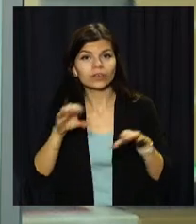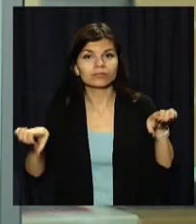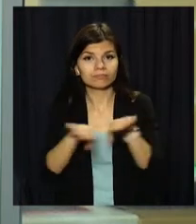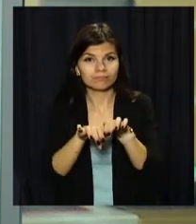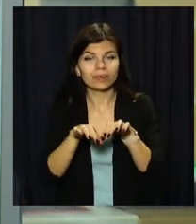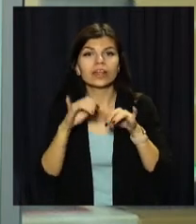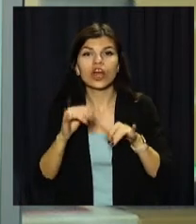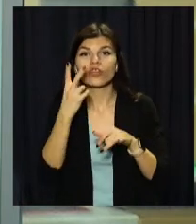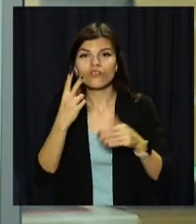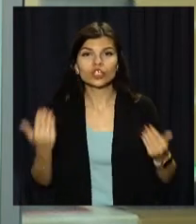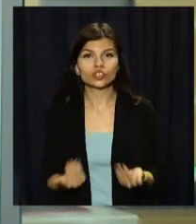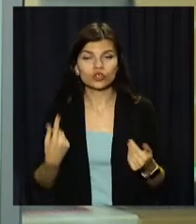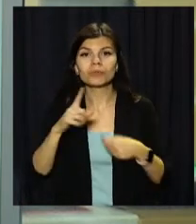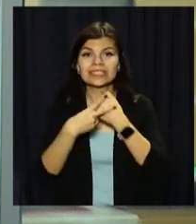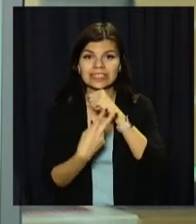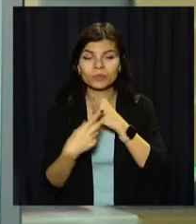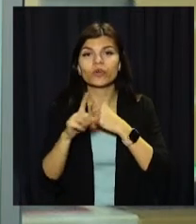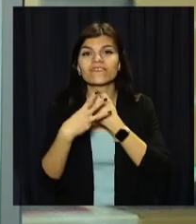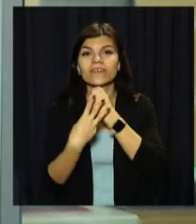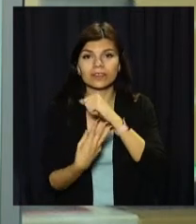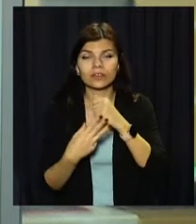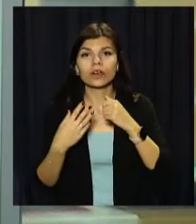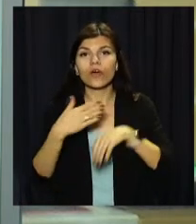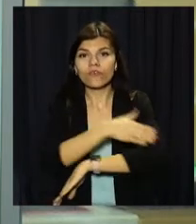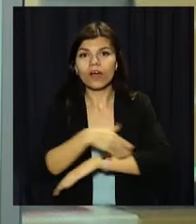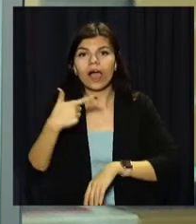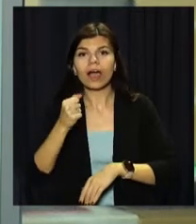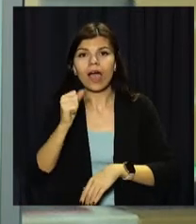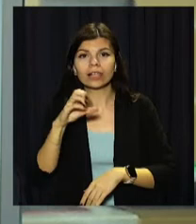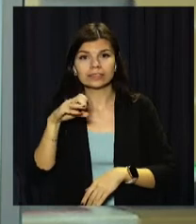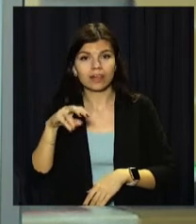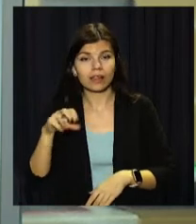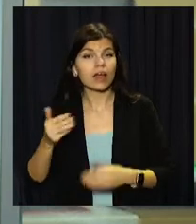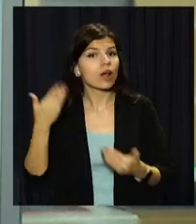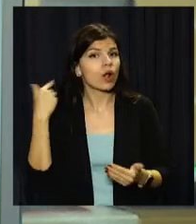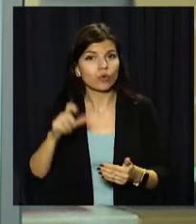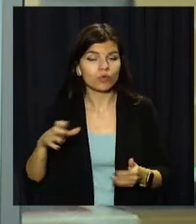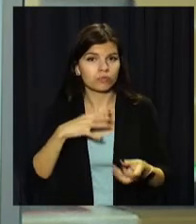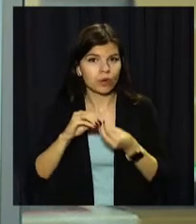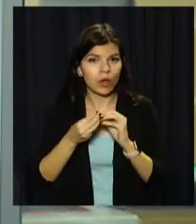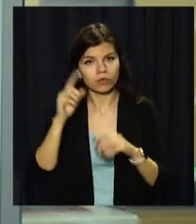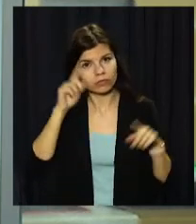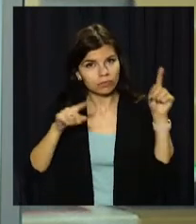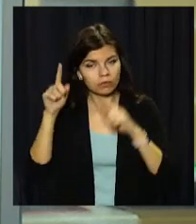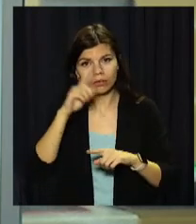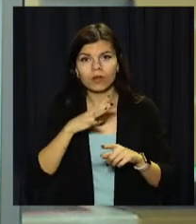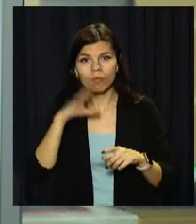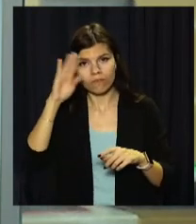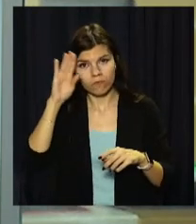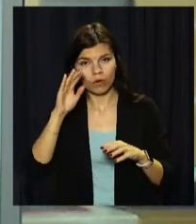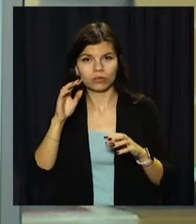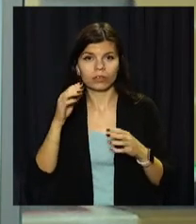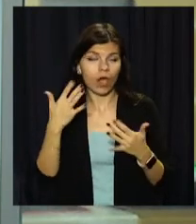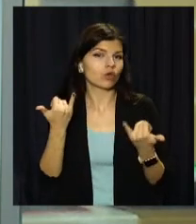двох житлових будинків – номер 17 та номер 18 на вулиці Гастело. Раніше люди мали чимало проблем з водопостачанням. Тепер про